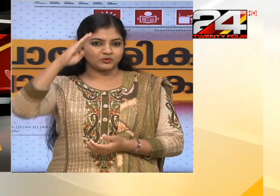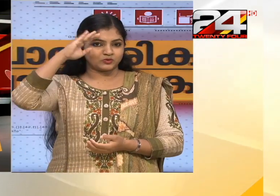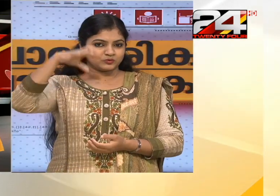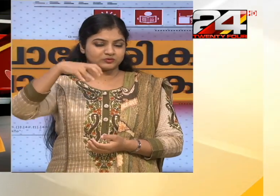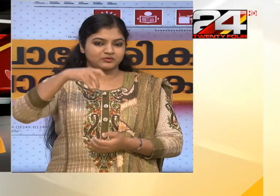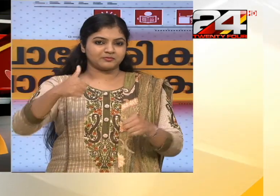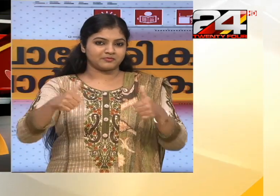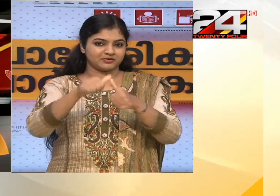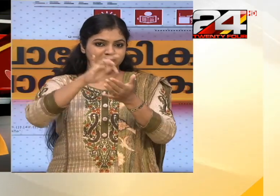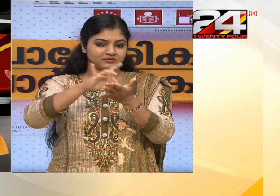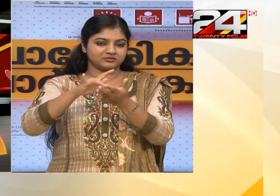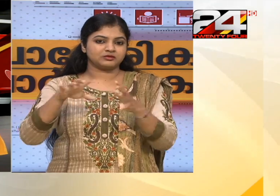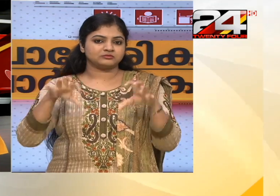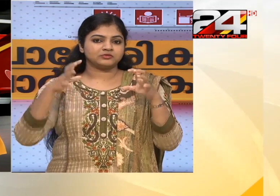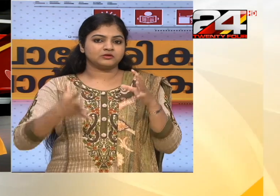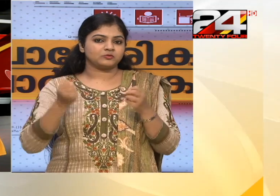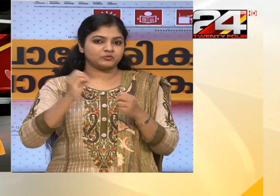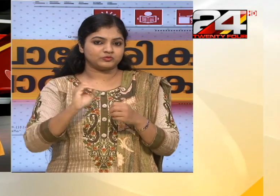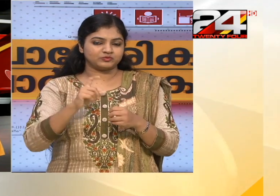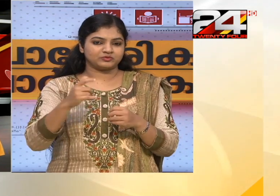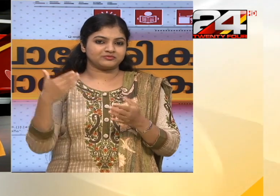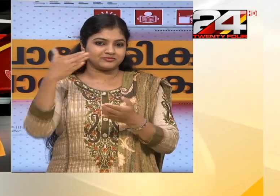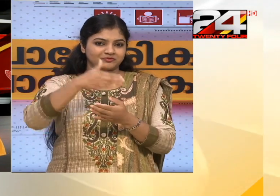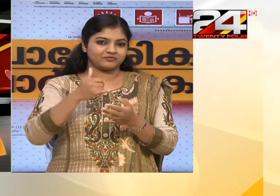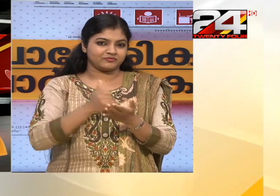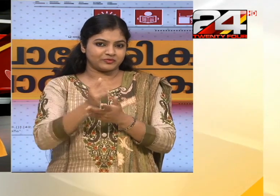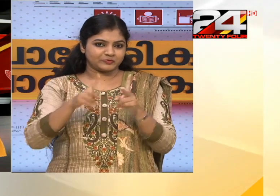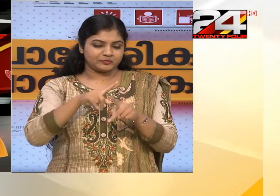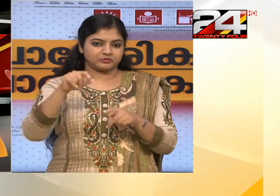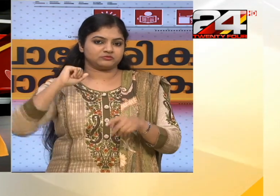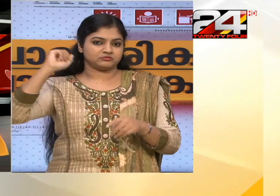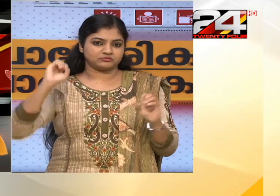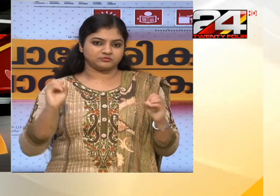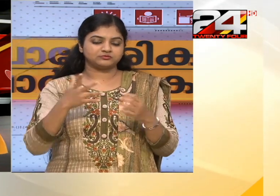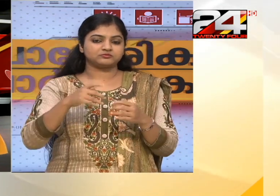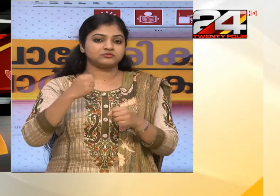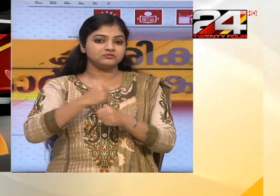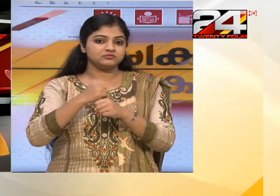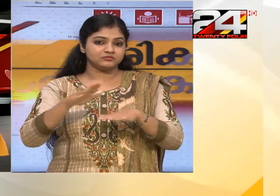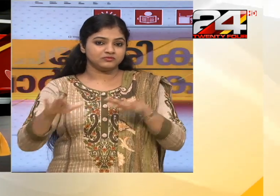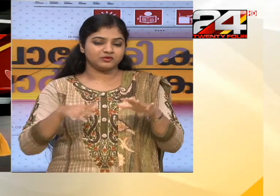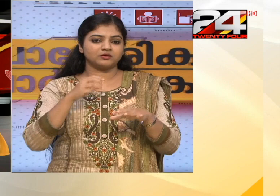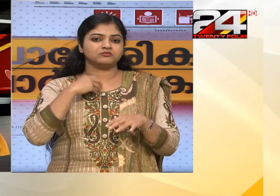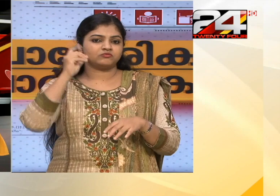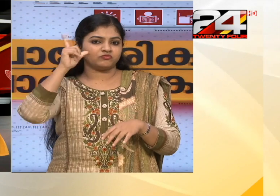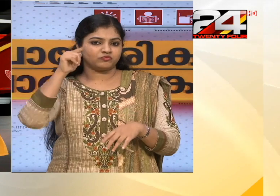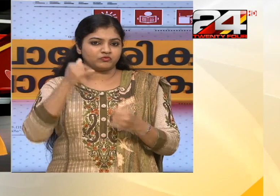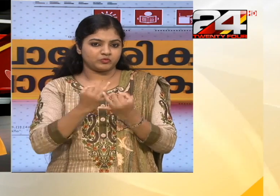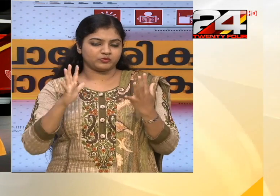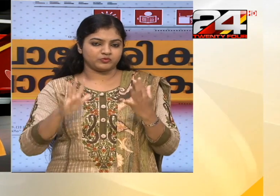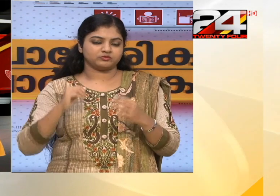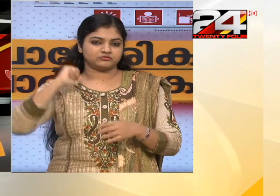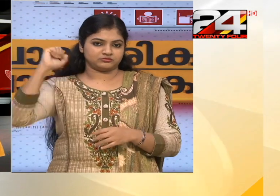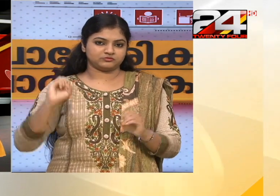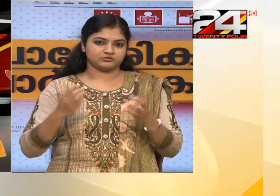തൃശൂരിലെ മലയോര മേഖലകളിൽ ഇതുവരെ പട്ടയം കിട്ടാത്ത കുടിയേറ്റ കർഷകർ പ്രതീക്ഷ സമരത്തിലേക്ക്. സർക്കാർ സംവിധാനങ്ങൾ പറഞ്ഞു വഞ്ചിക്കുകയാണെന്ന് കാണിച്ചാണ്